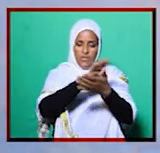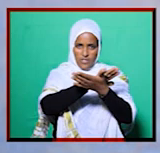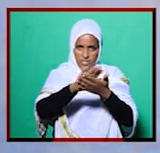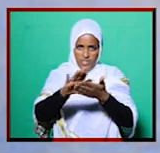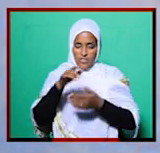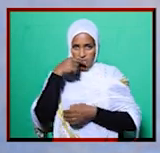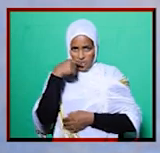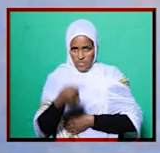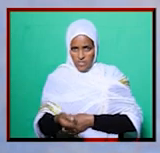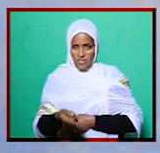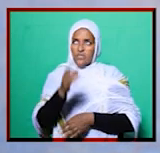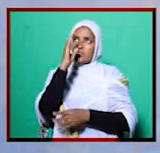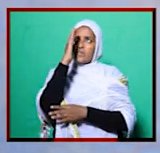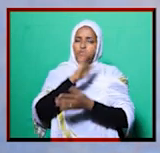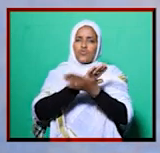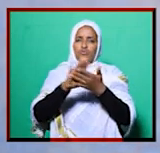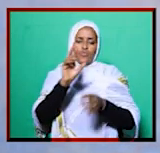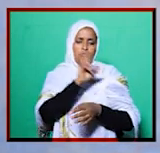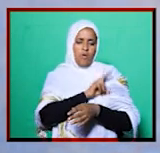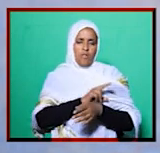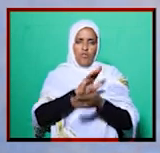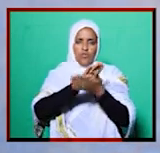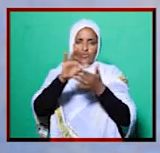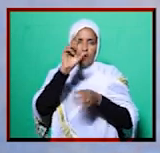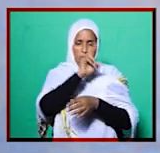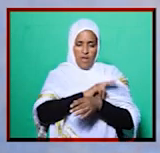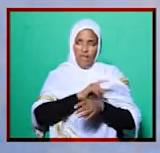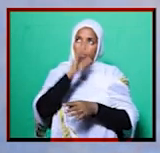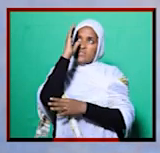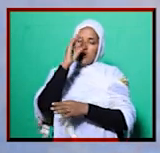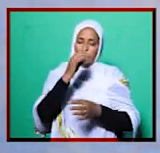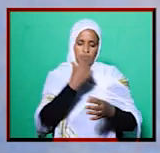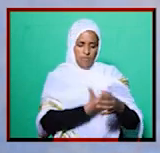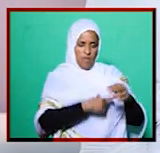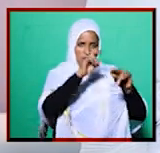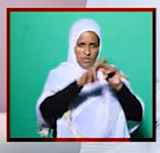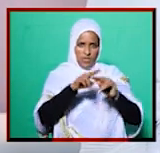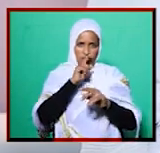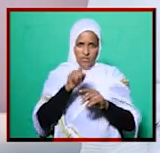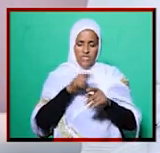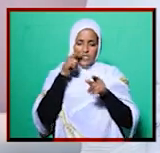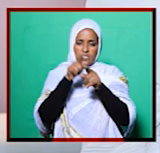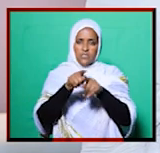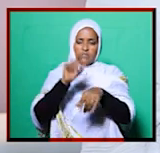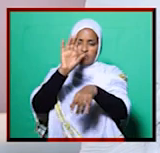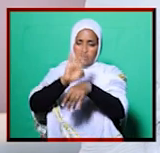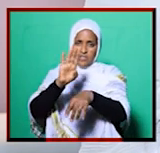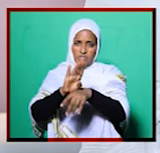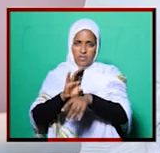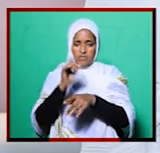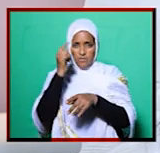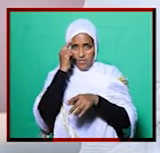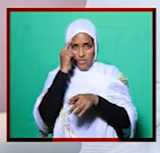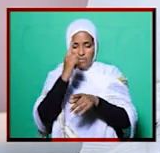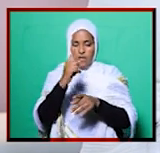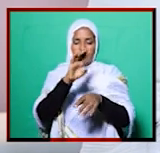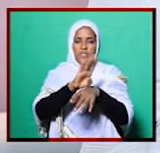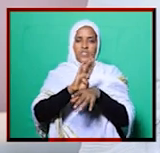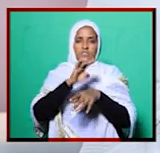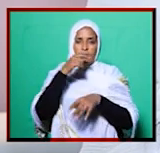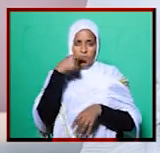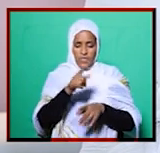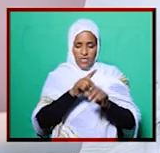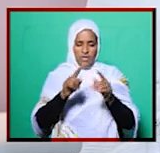ንጽሕት ስንል እግዚአብሔር ንጹሐ ባህሪ ነው። የንጹሐ ባህሪ የእግዚአብሔር ማደሪያ ናት። እህት አብያተ ክርስቲያናት ስናስብ አንዲት ቤተ ክርስቲያን